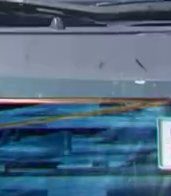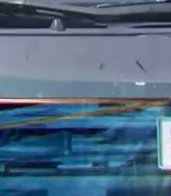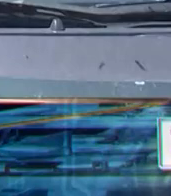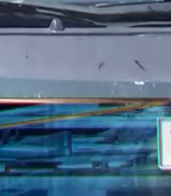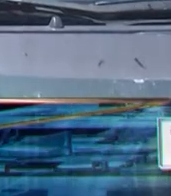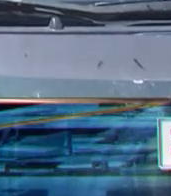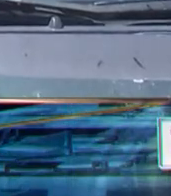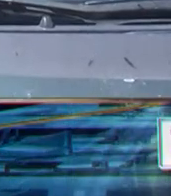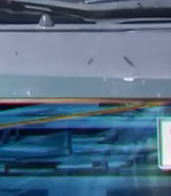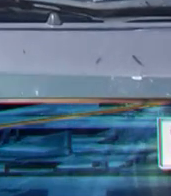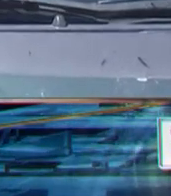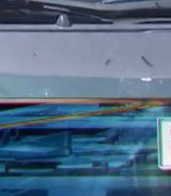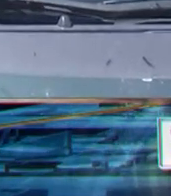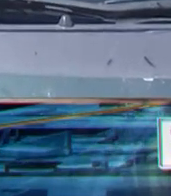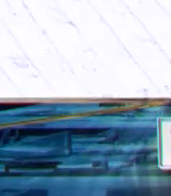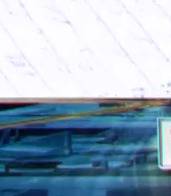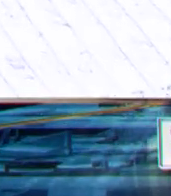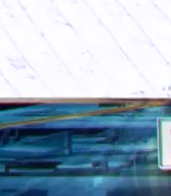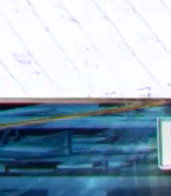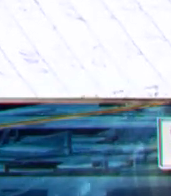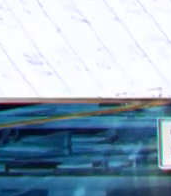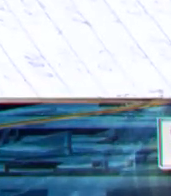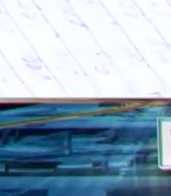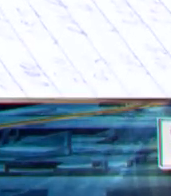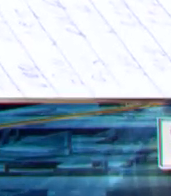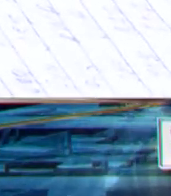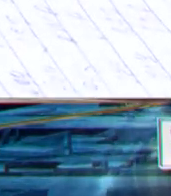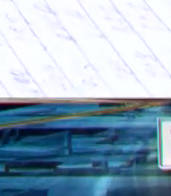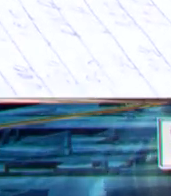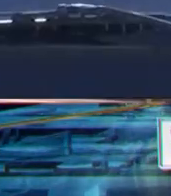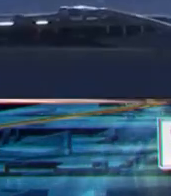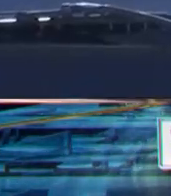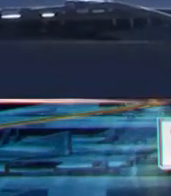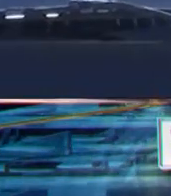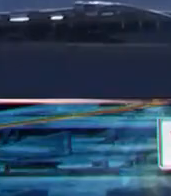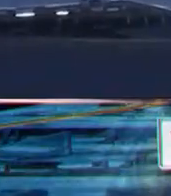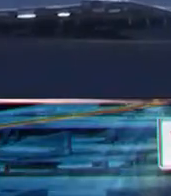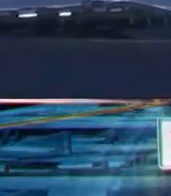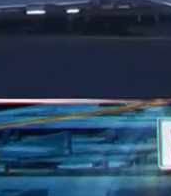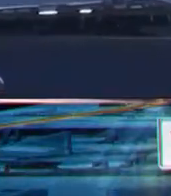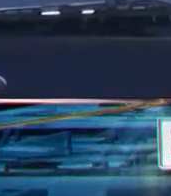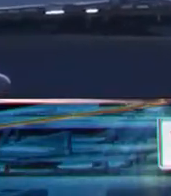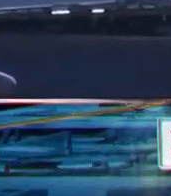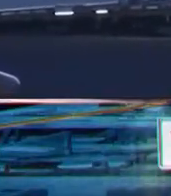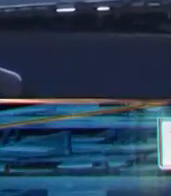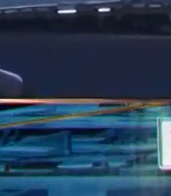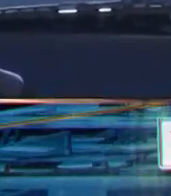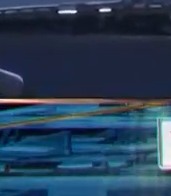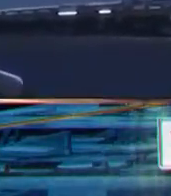Қазақстанда шектеу шаралары қайта енгізілді. Енді елде 14 күн карантин. Талапқа бағынбағандар айыппұл